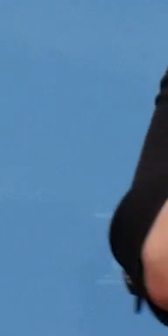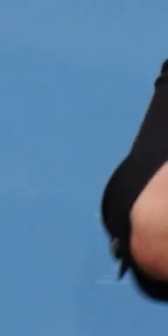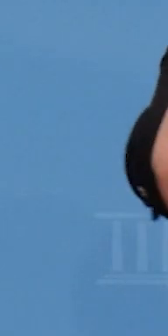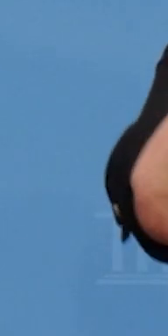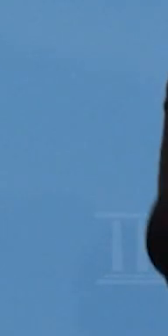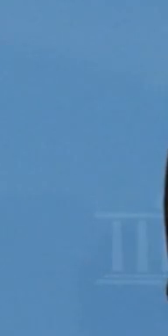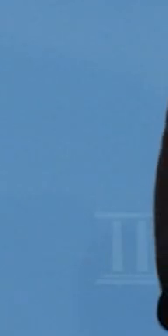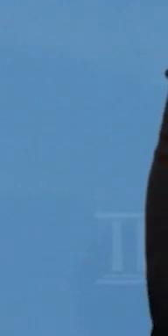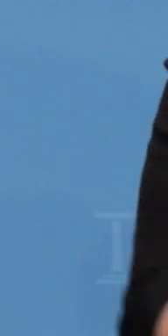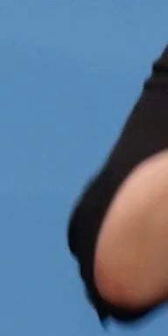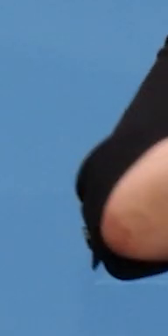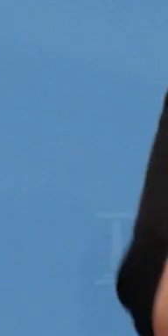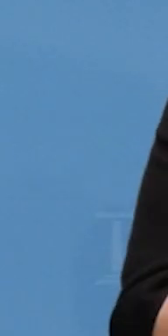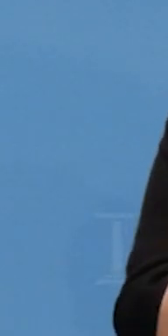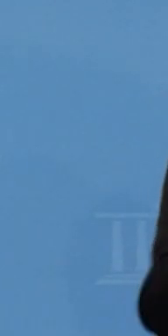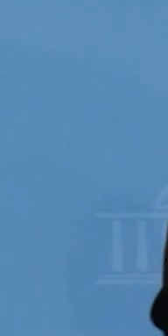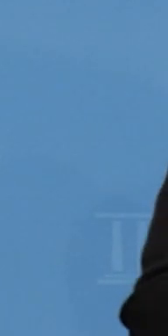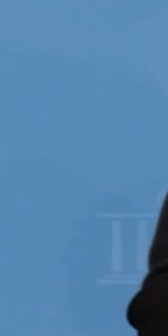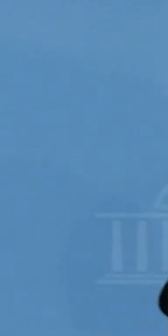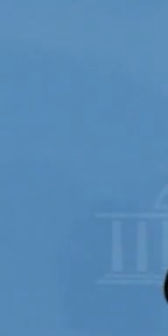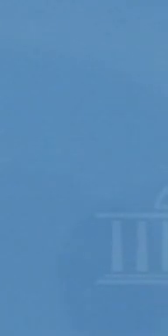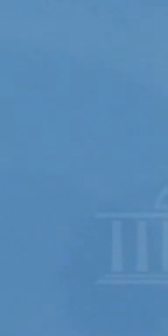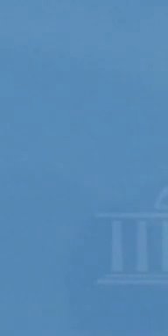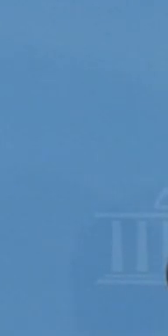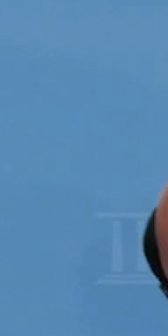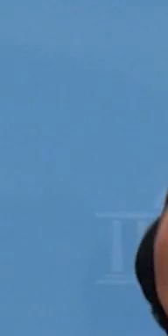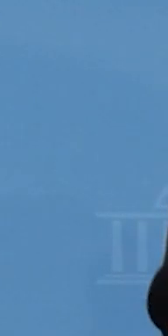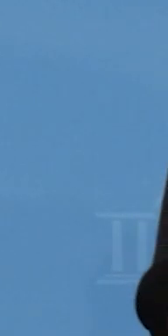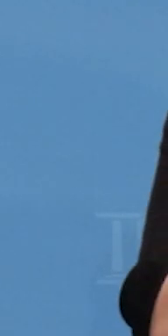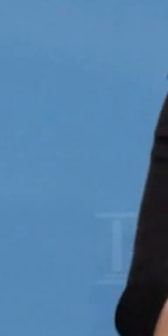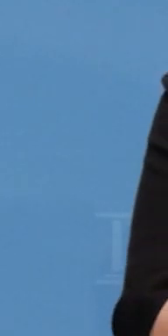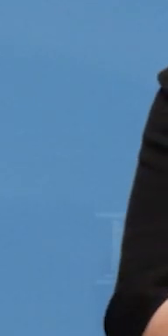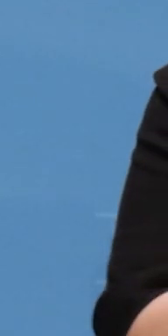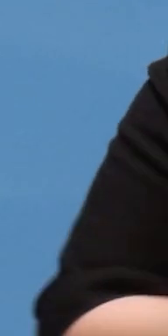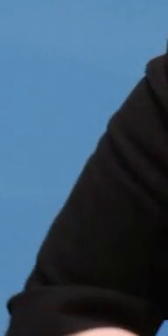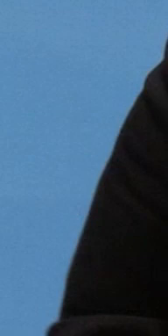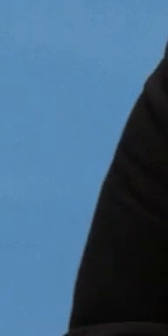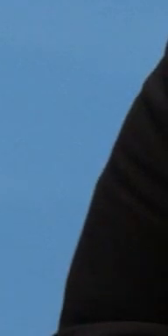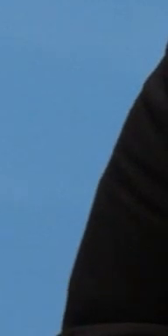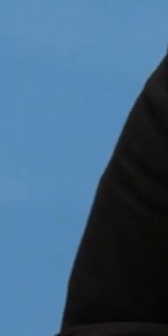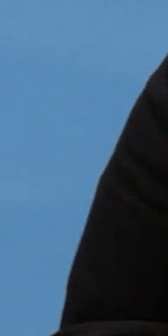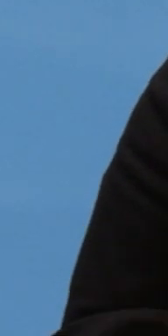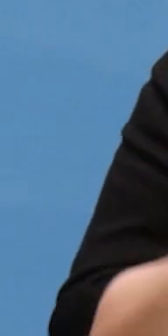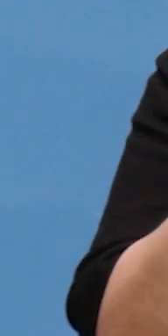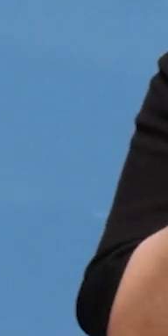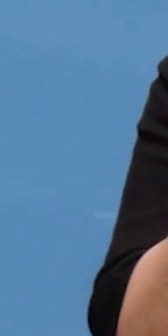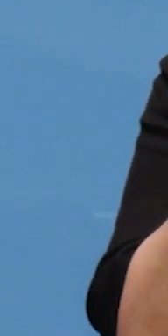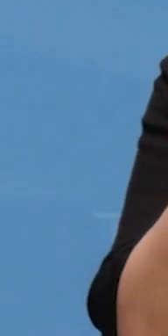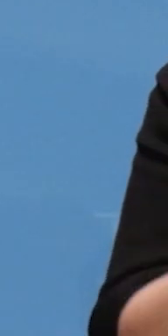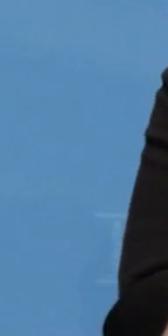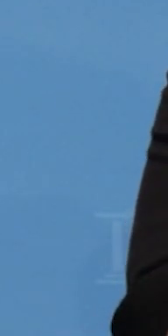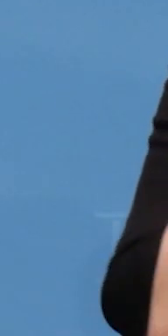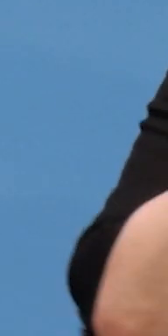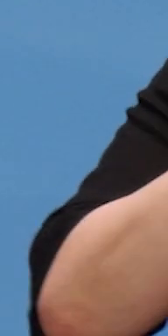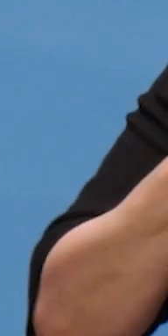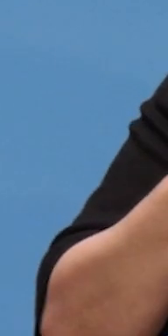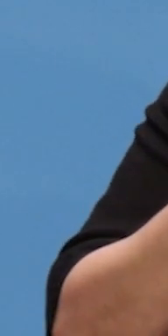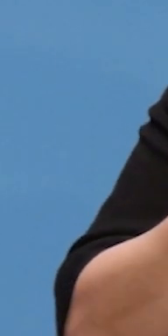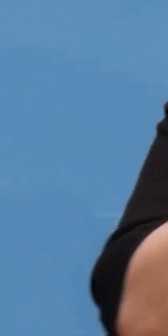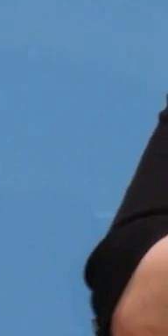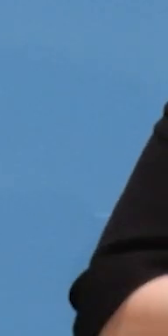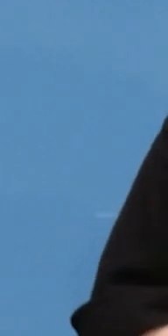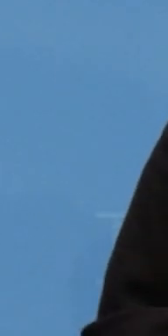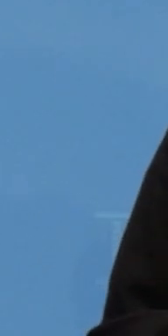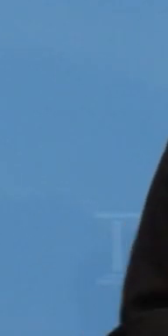앉히려는 이유를 납득할 수 있게 설명해 보십시오. 김용호 교수만이 아닙니다. 윤석열 대통령은